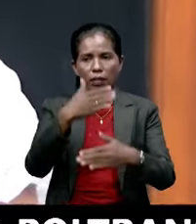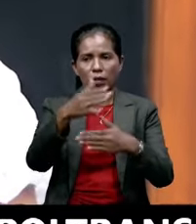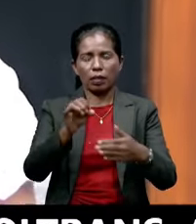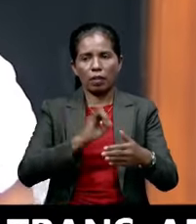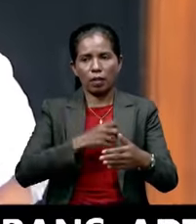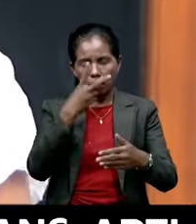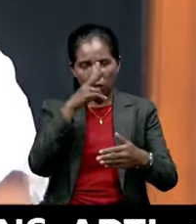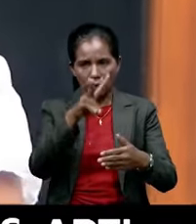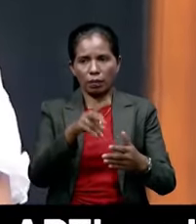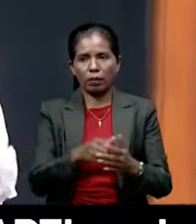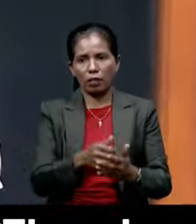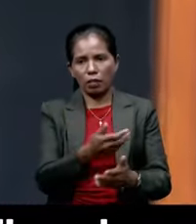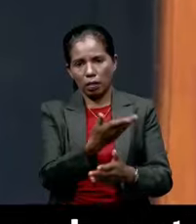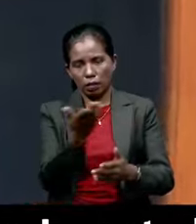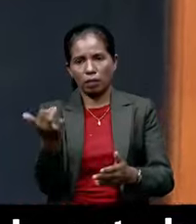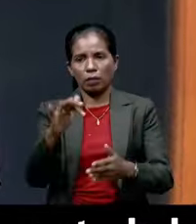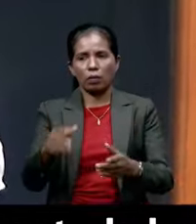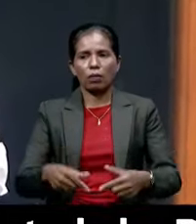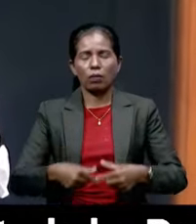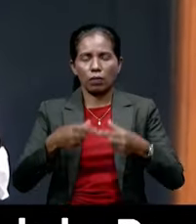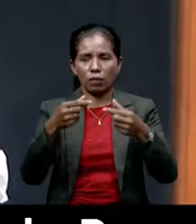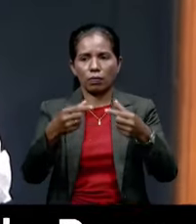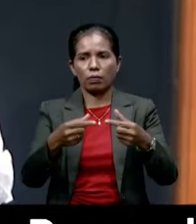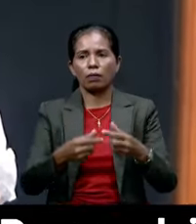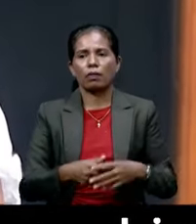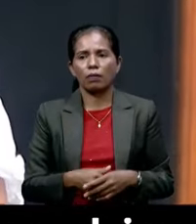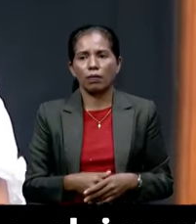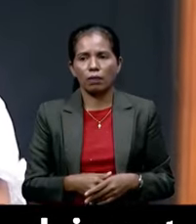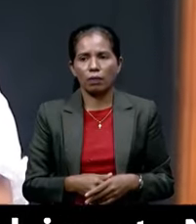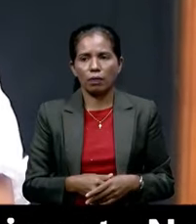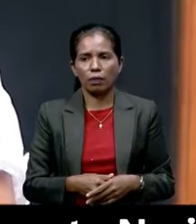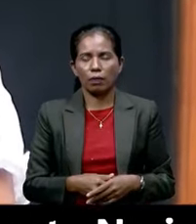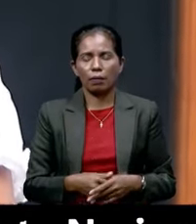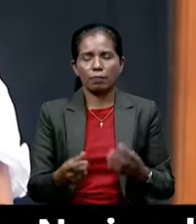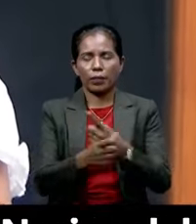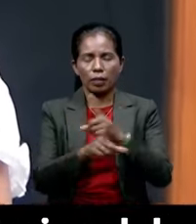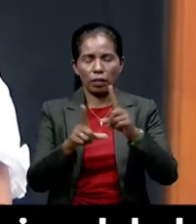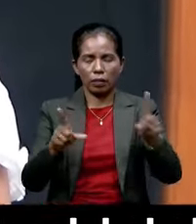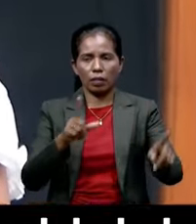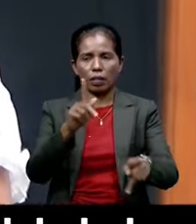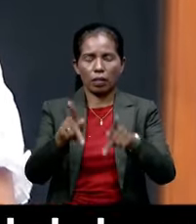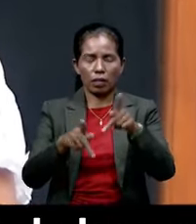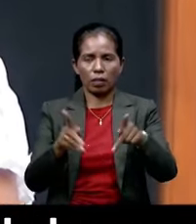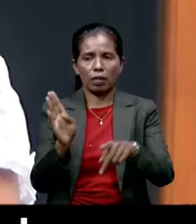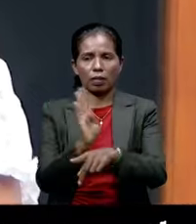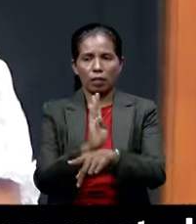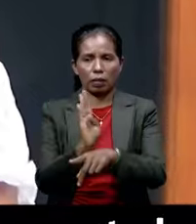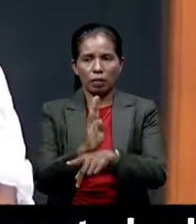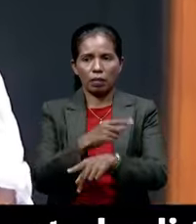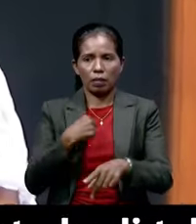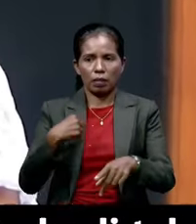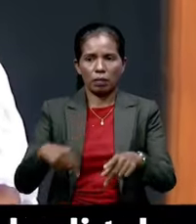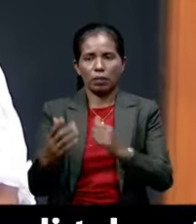hare ita bot sira fo liu livian dari ba negosianti negosianti na